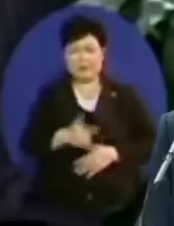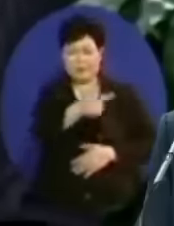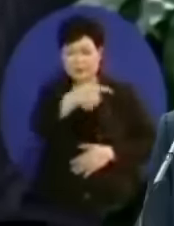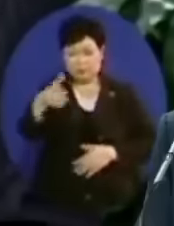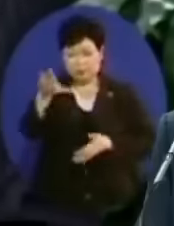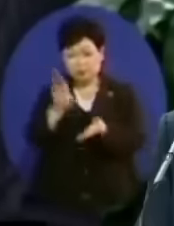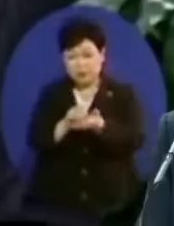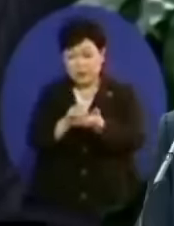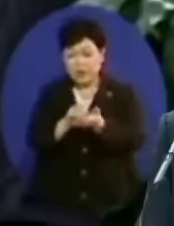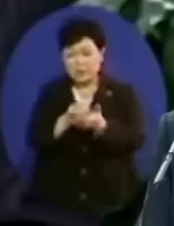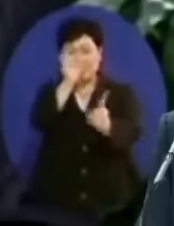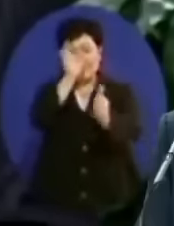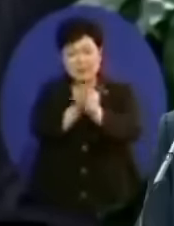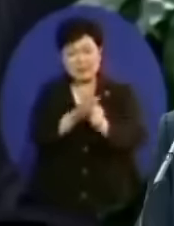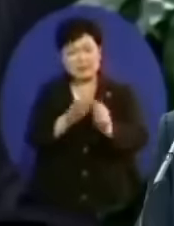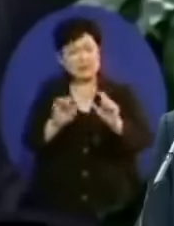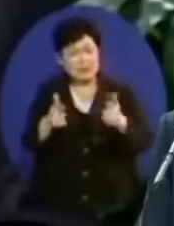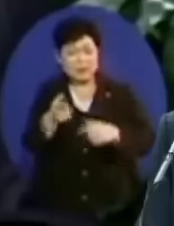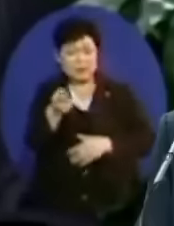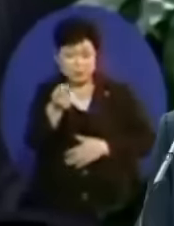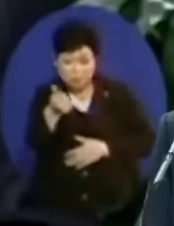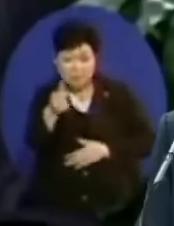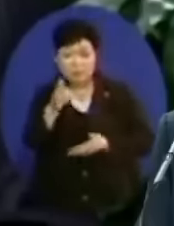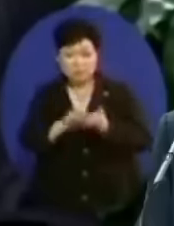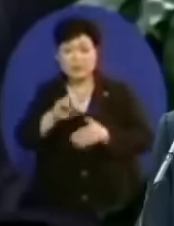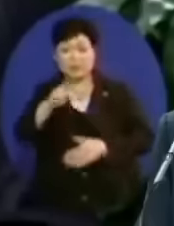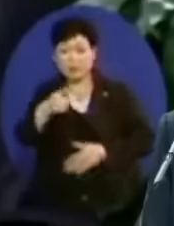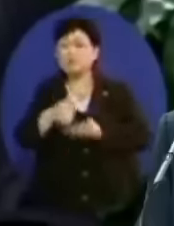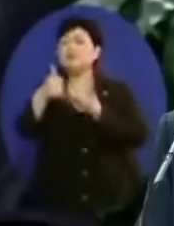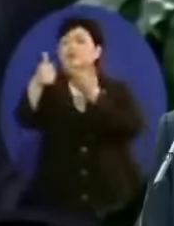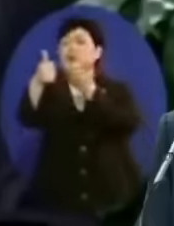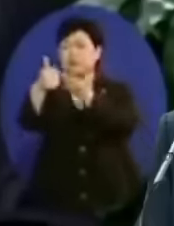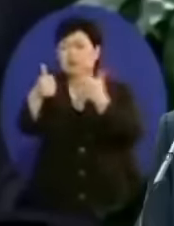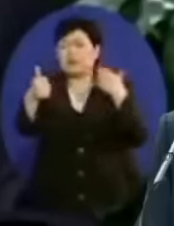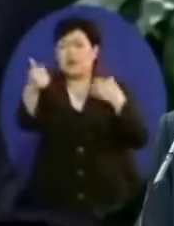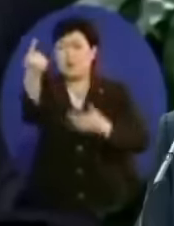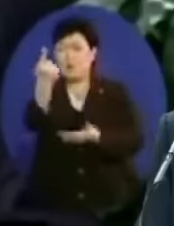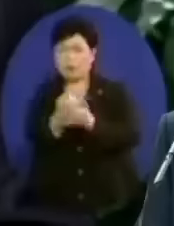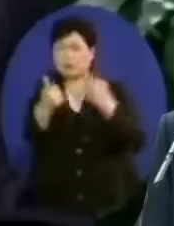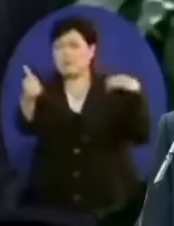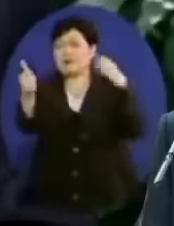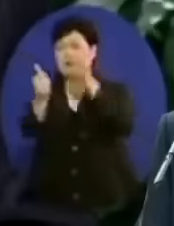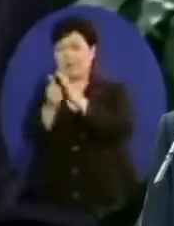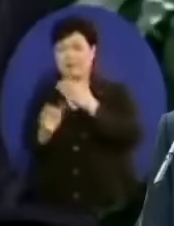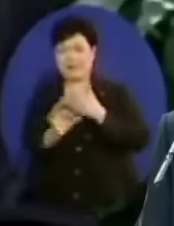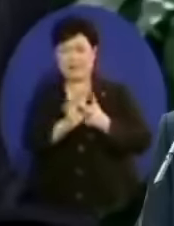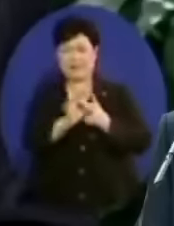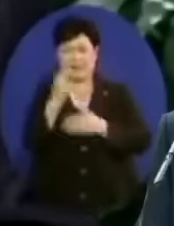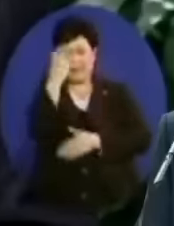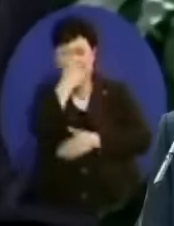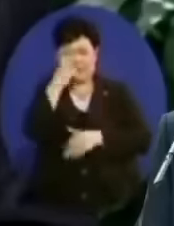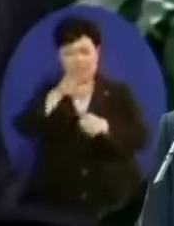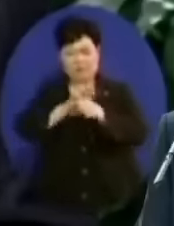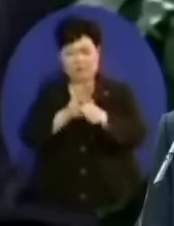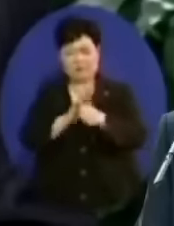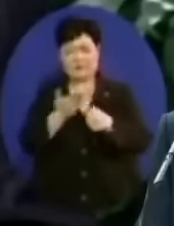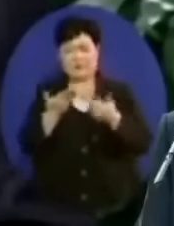문제만 맺길 게 아니라 작은 문제도 주님께 와서 맡기면 돌봐주시겠다는